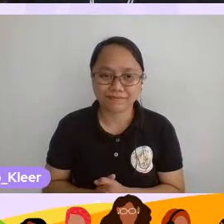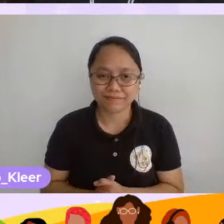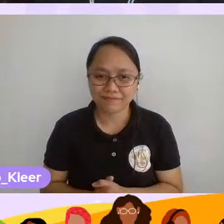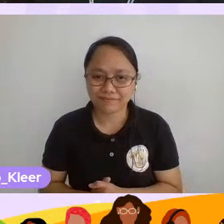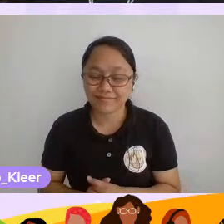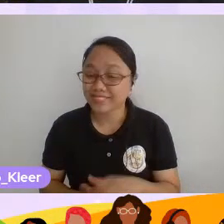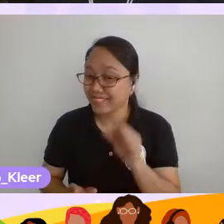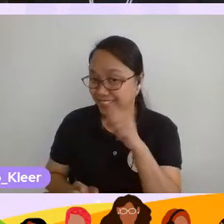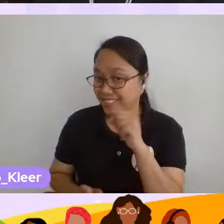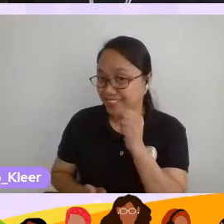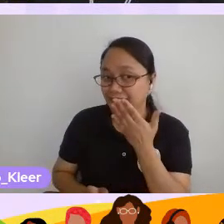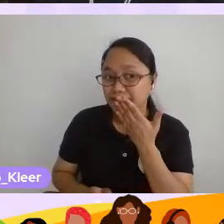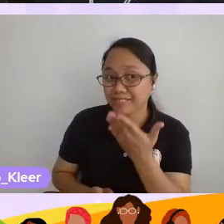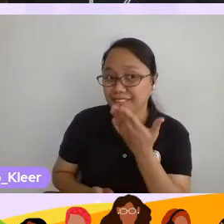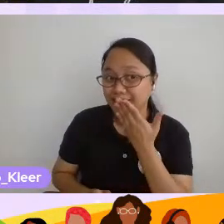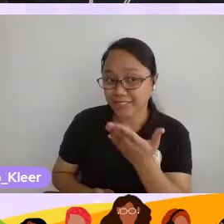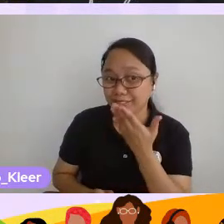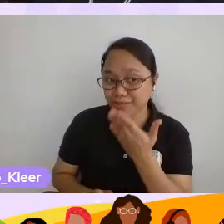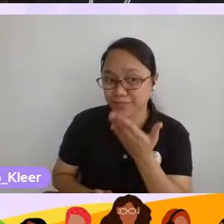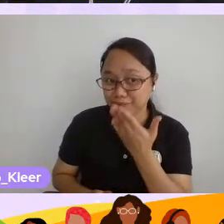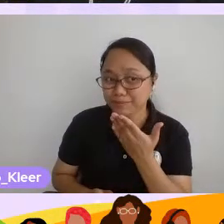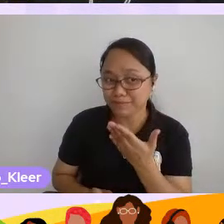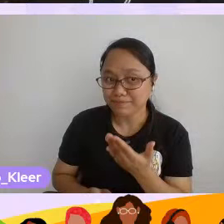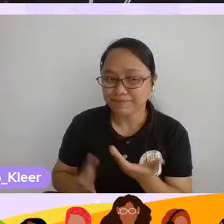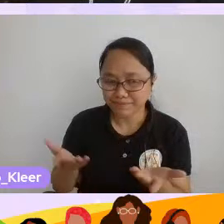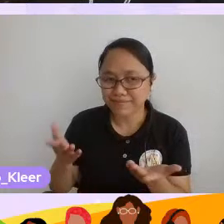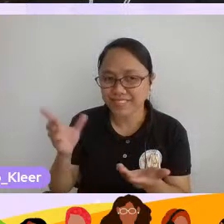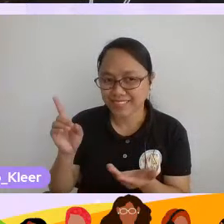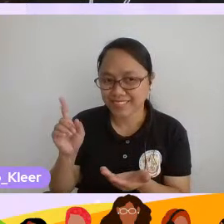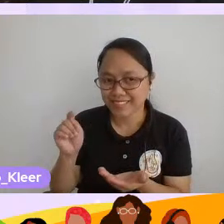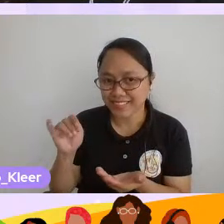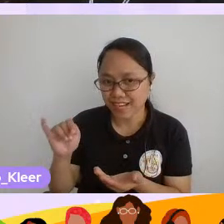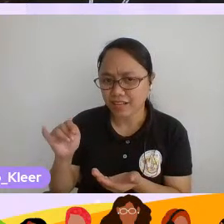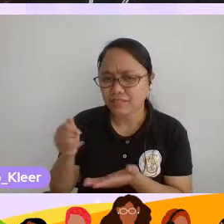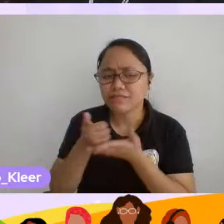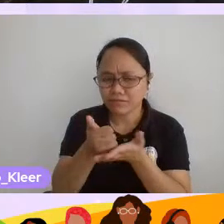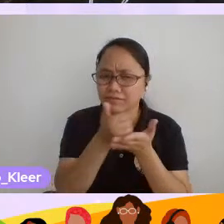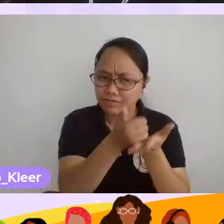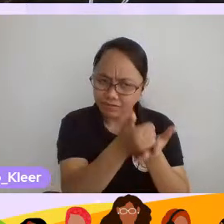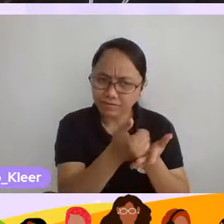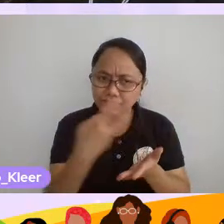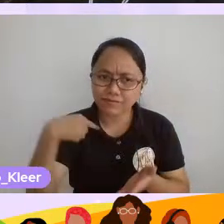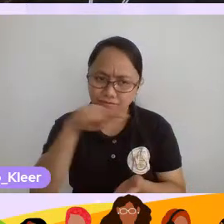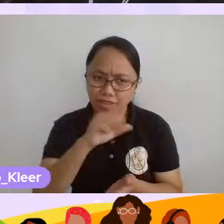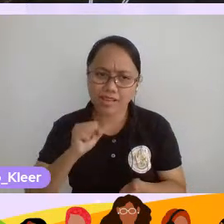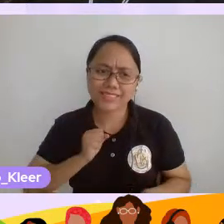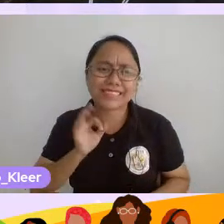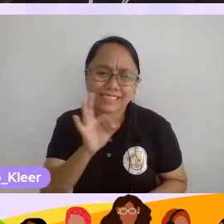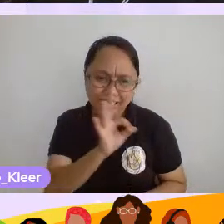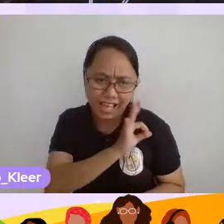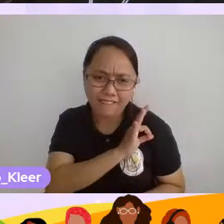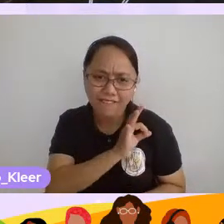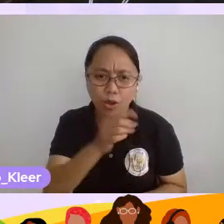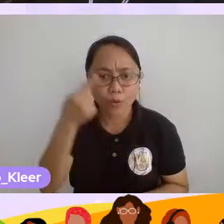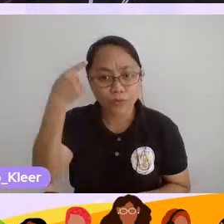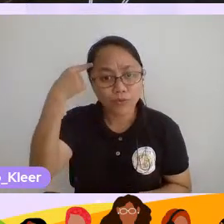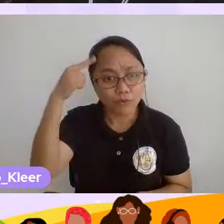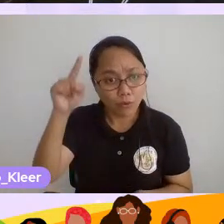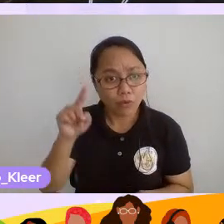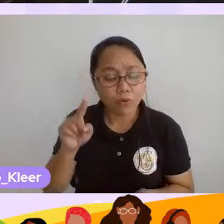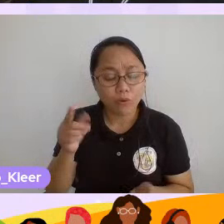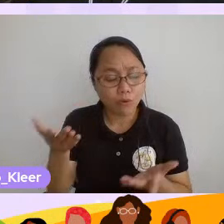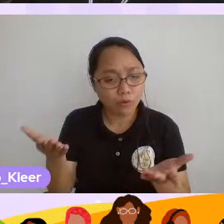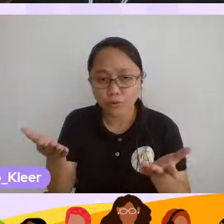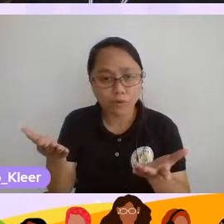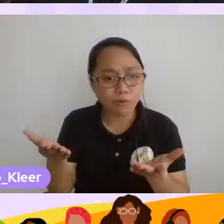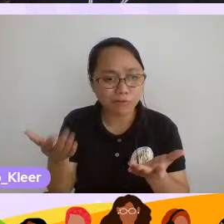Thank you, Asik Lenny. Tutulungan naman po sila ng mga ating mga kasamahan sa different agencies po pag may mga katanungan sila regarding